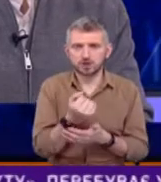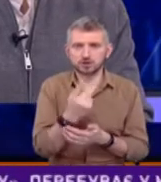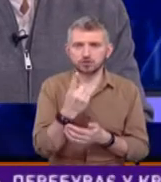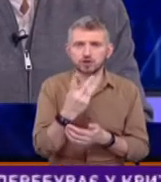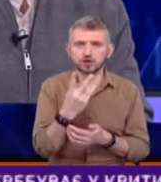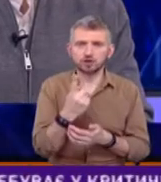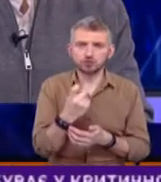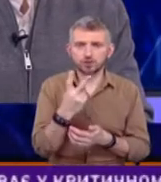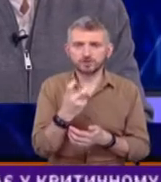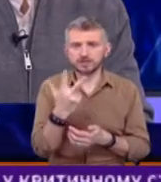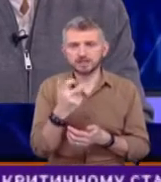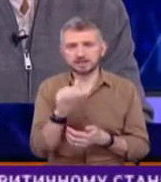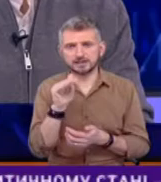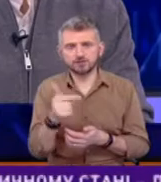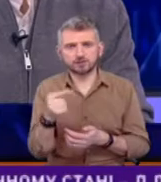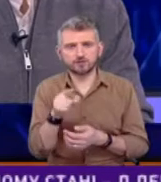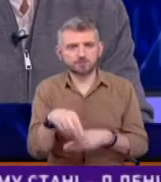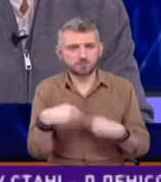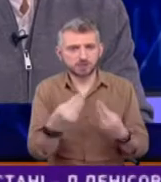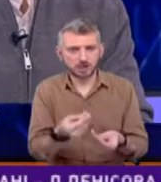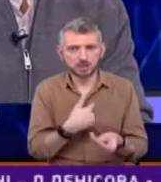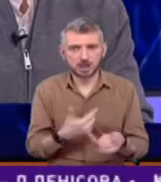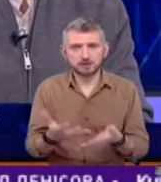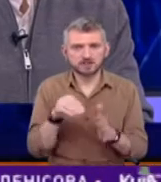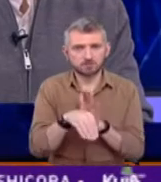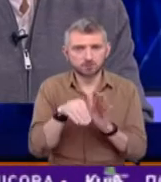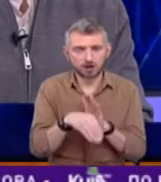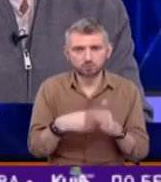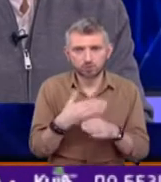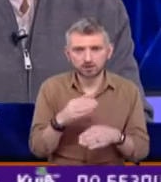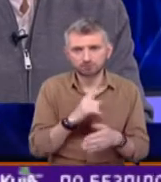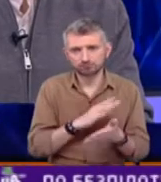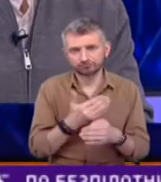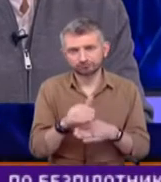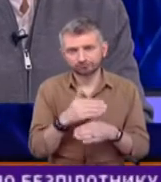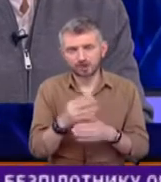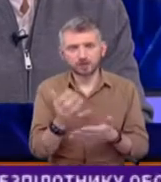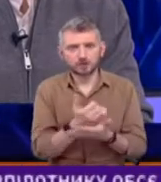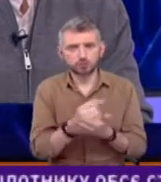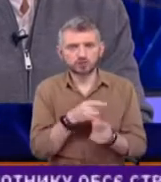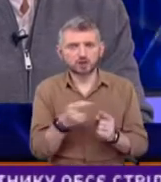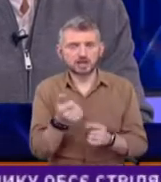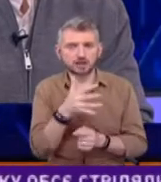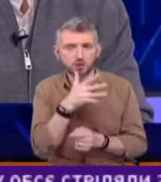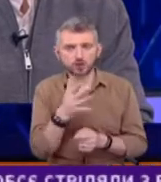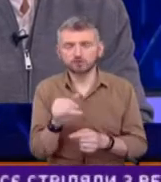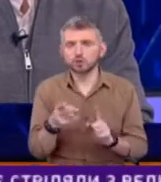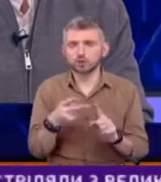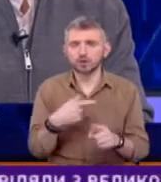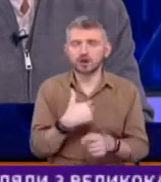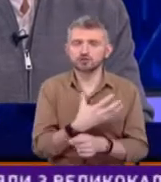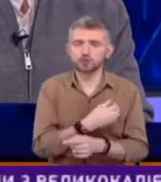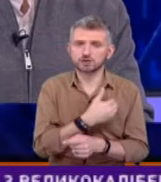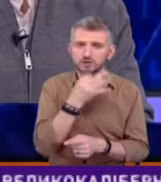тисяч гривень, так? І вам передати. Я зібрав потихеньку, там заробіток такий-то за декілька років. І друге, я ще хотів